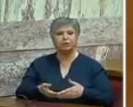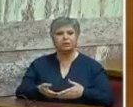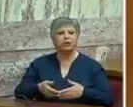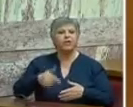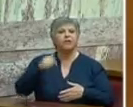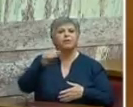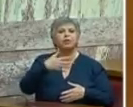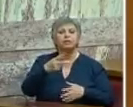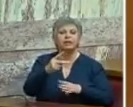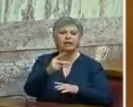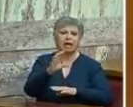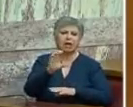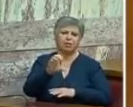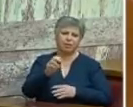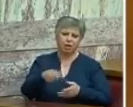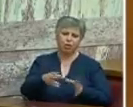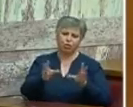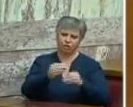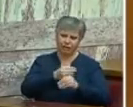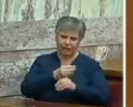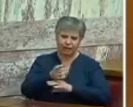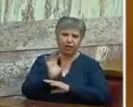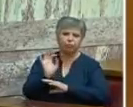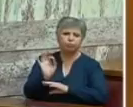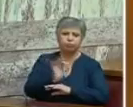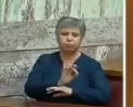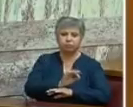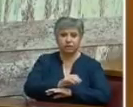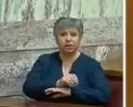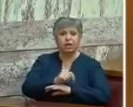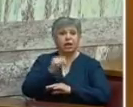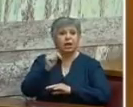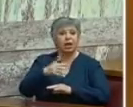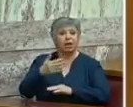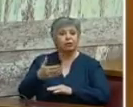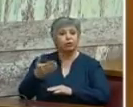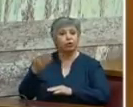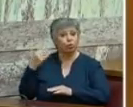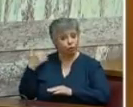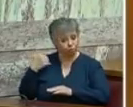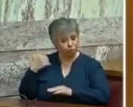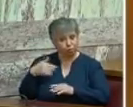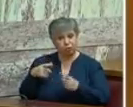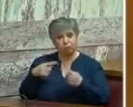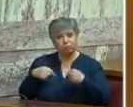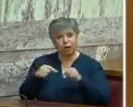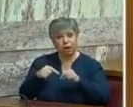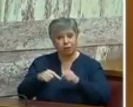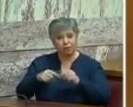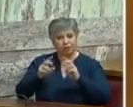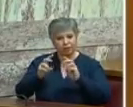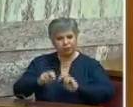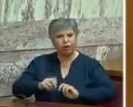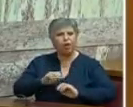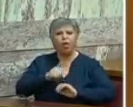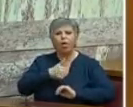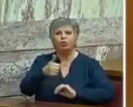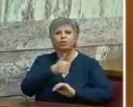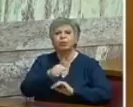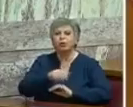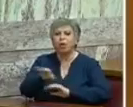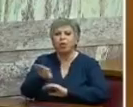της Βουλής, γιατί έχει δώσει πολλές ώρες η εξεταστική, όχι μόνο για τους 23 σας διορισμούς, που